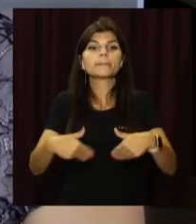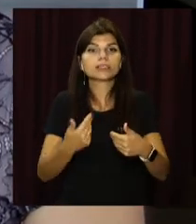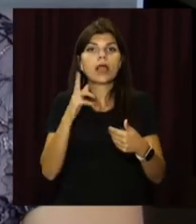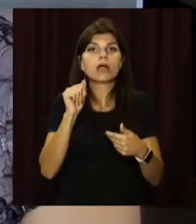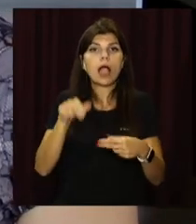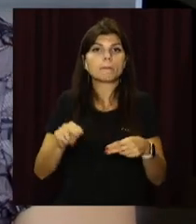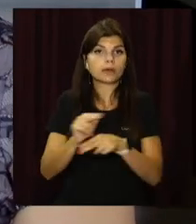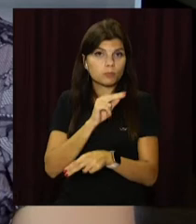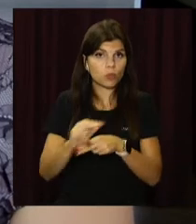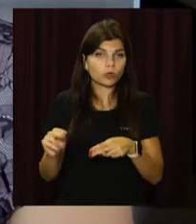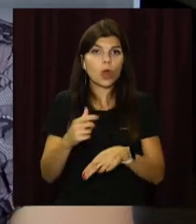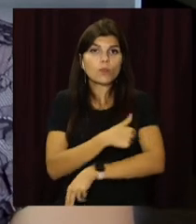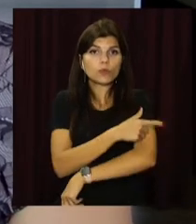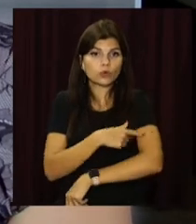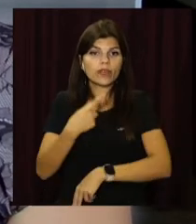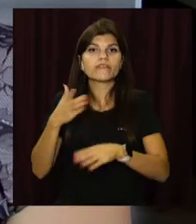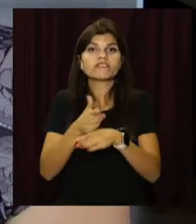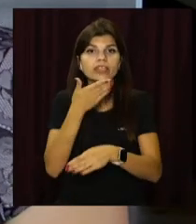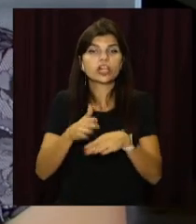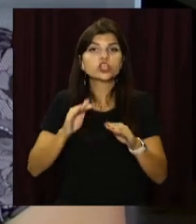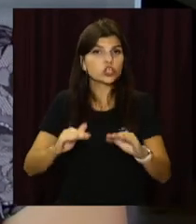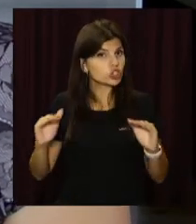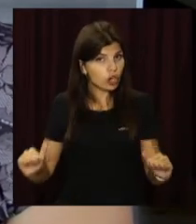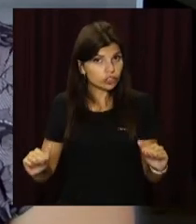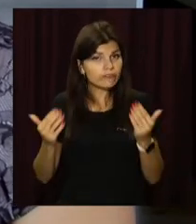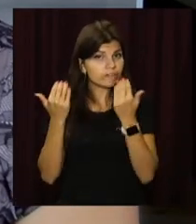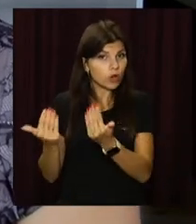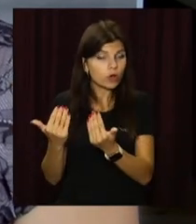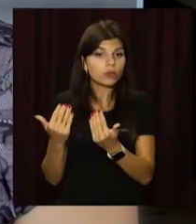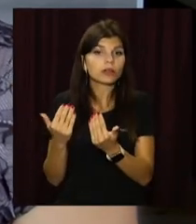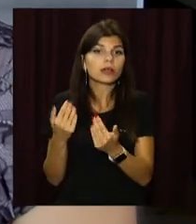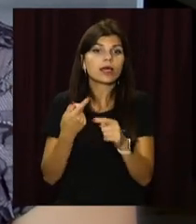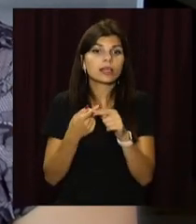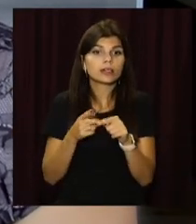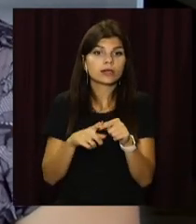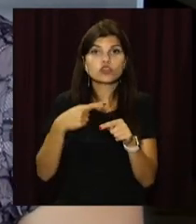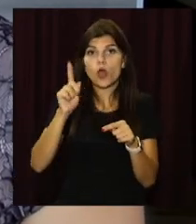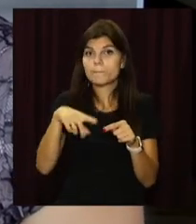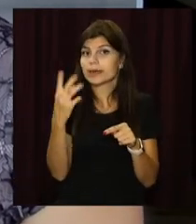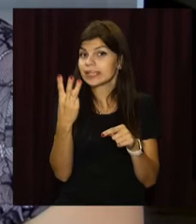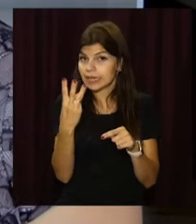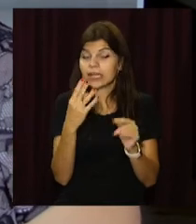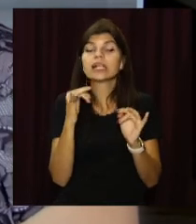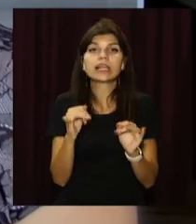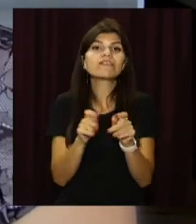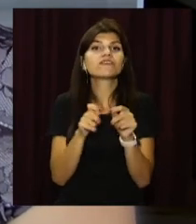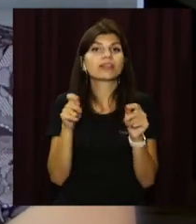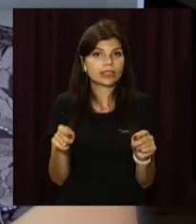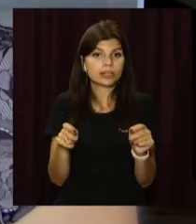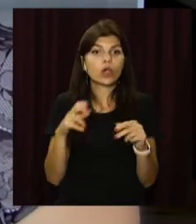капітального ремонту поліклінічного відділення дитячого в ЦПМСД номер 3 та відкриття